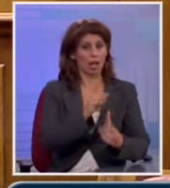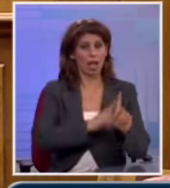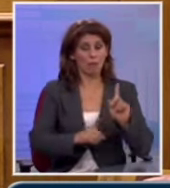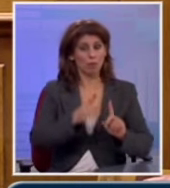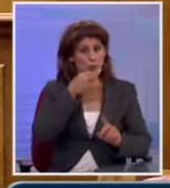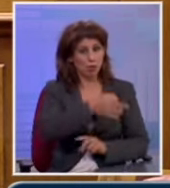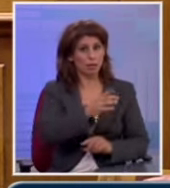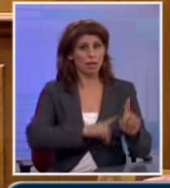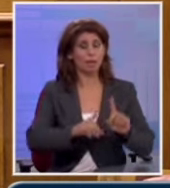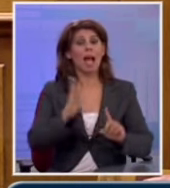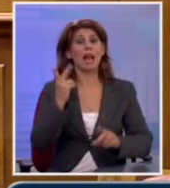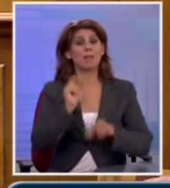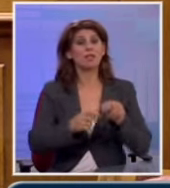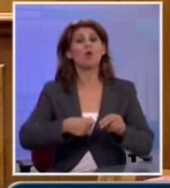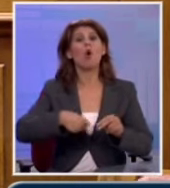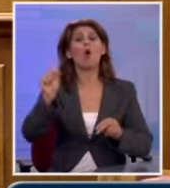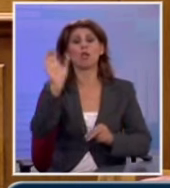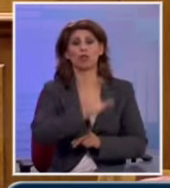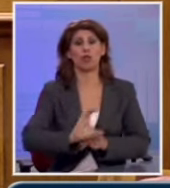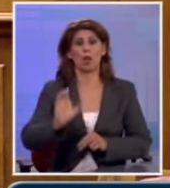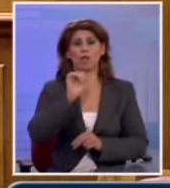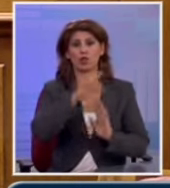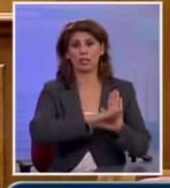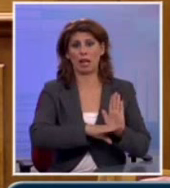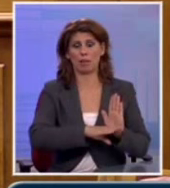Τους είπε κανείς ότι αν ψηφίσουν όχι στο Ευρωσύνταγμα,